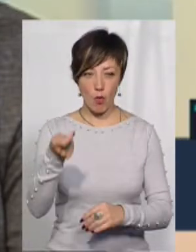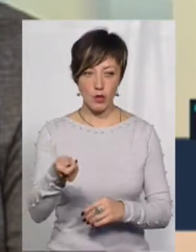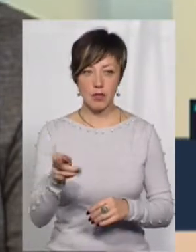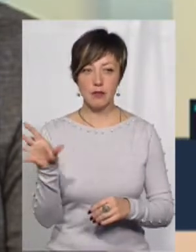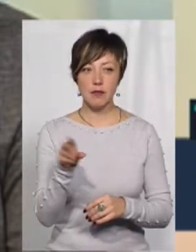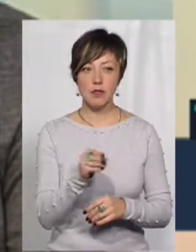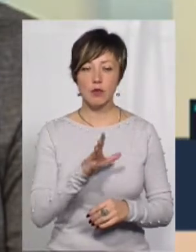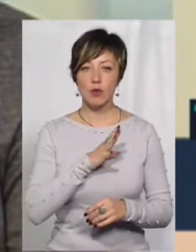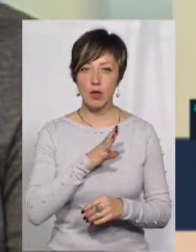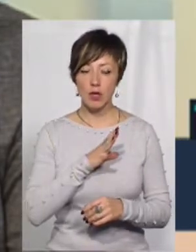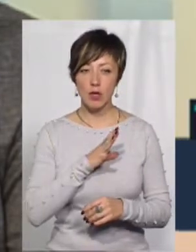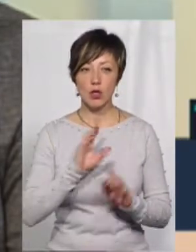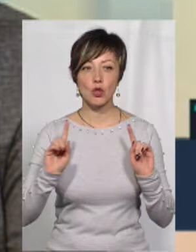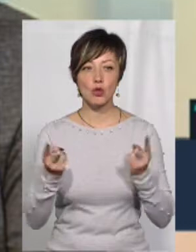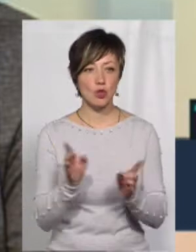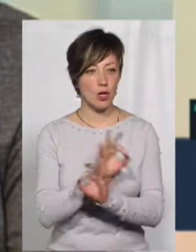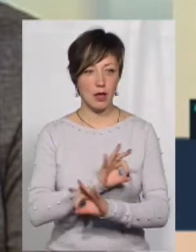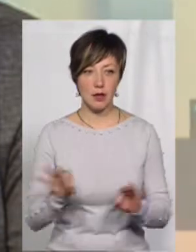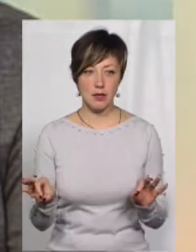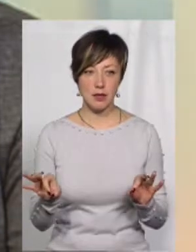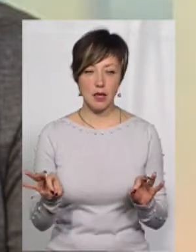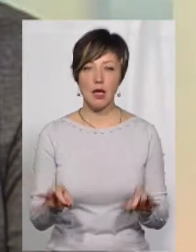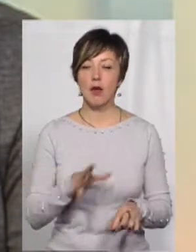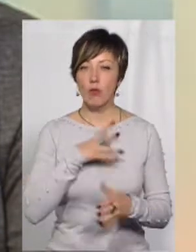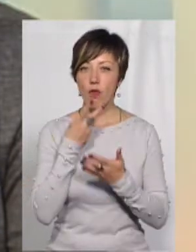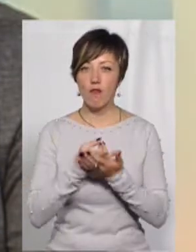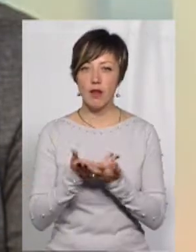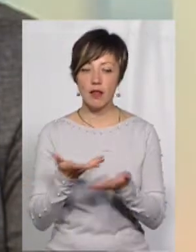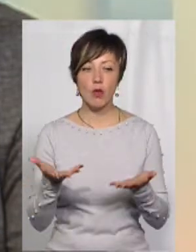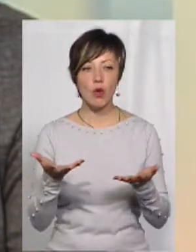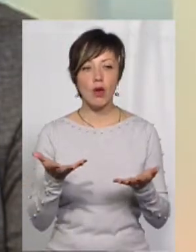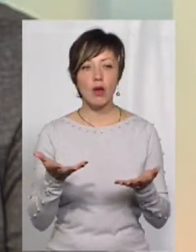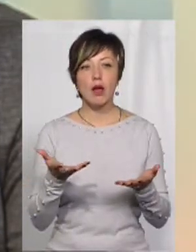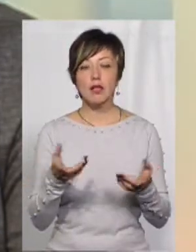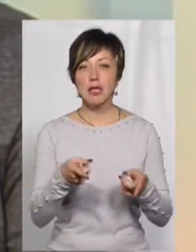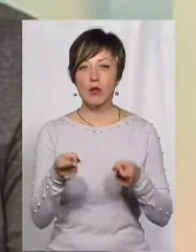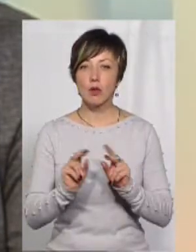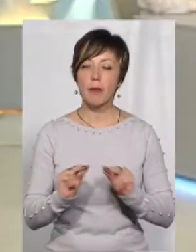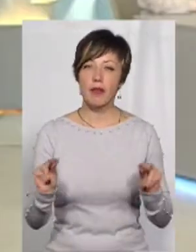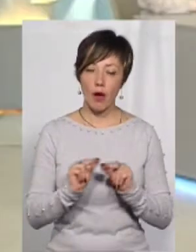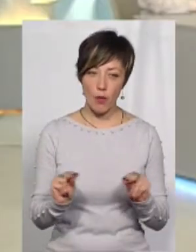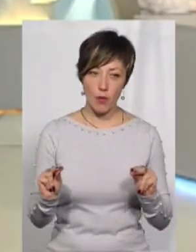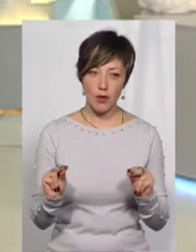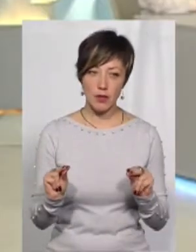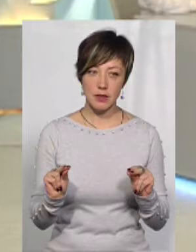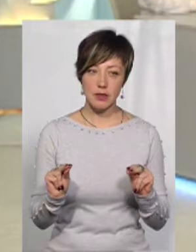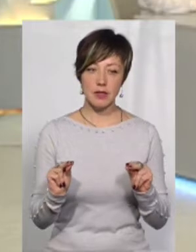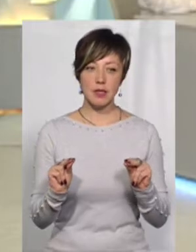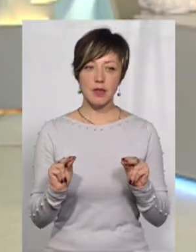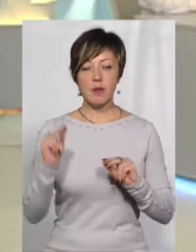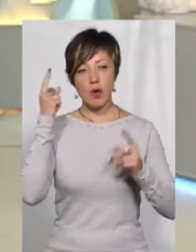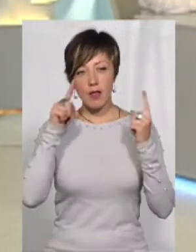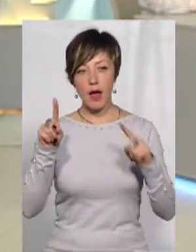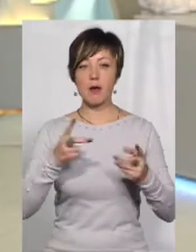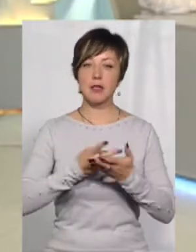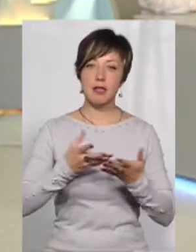і всі були, майже всі були дуже класні. Було видно, де були залучені, наприклад, там педагоги, там по